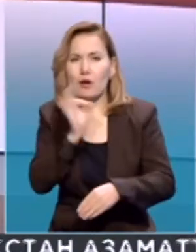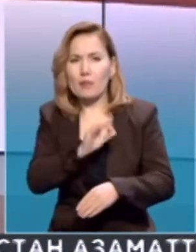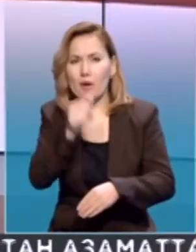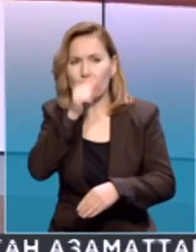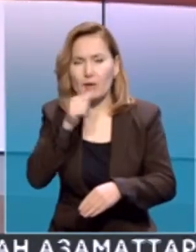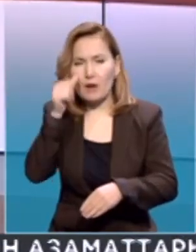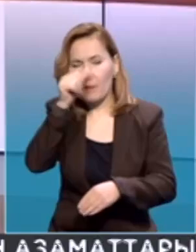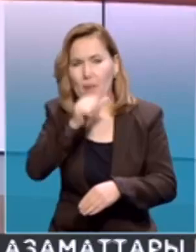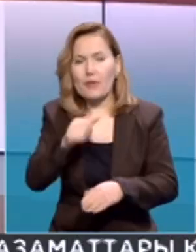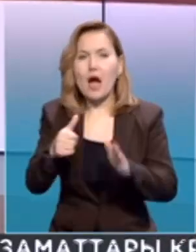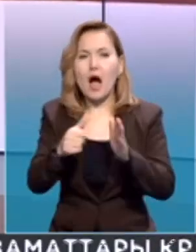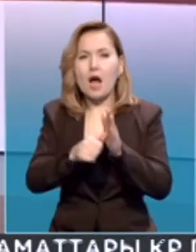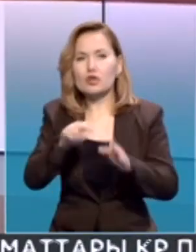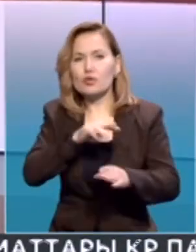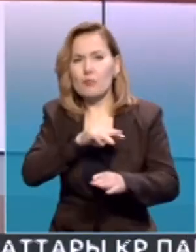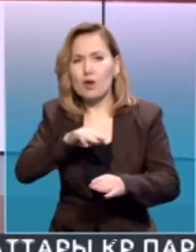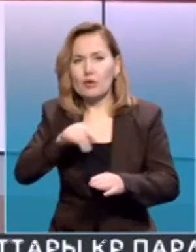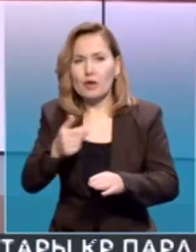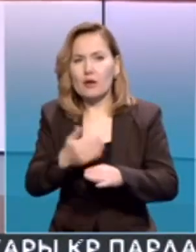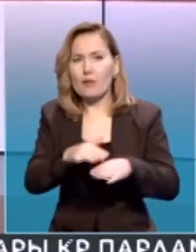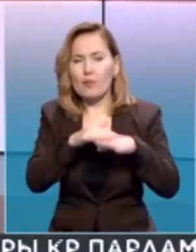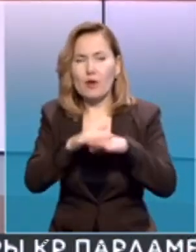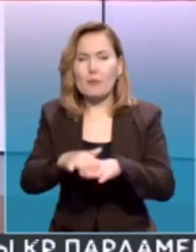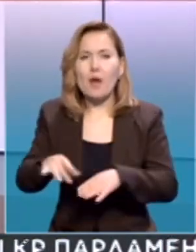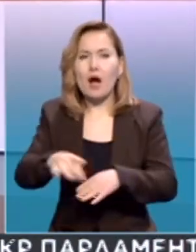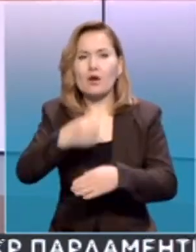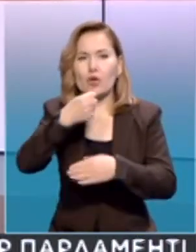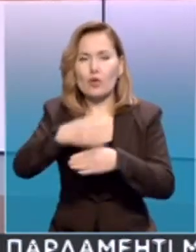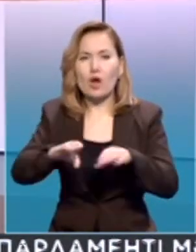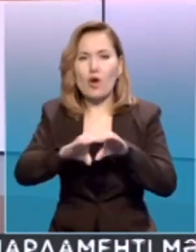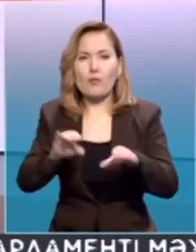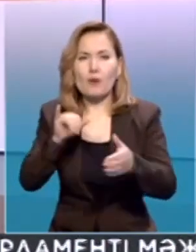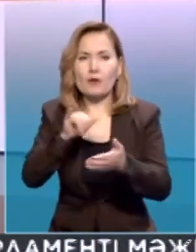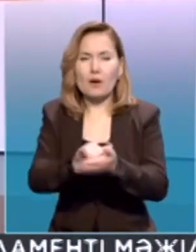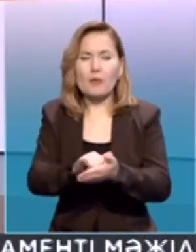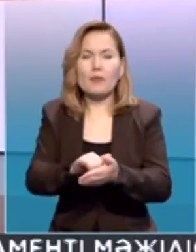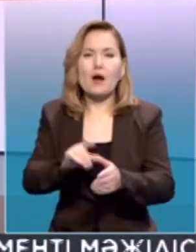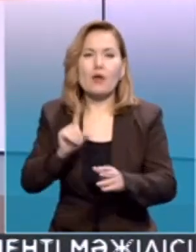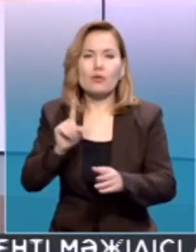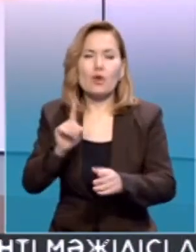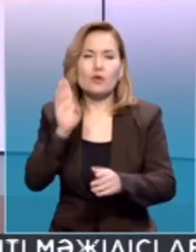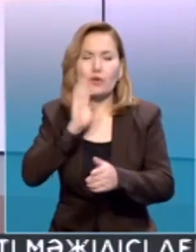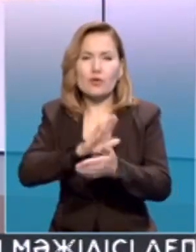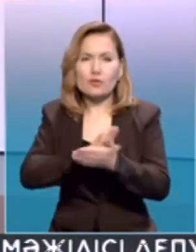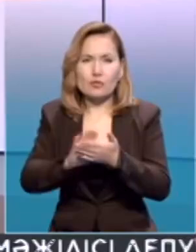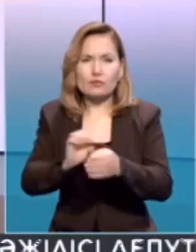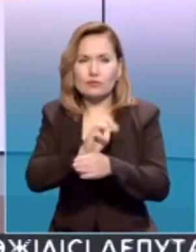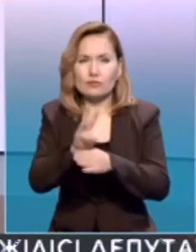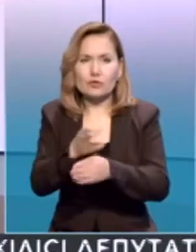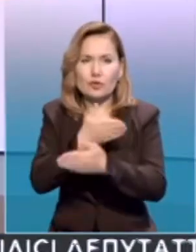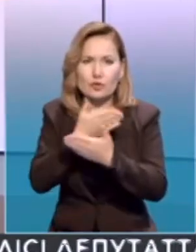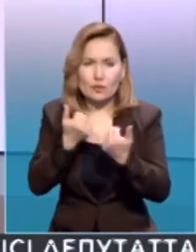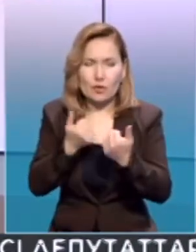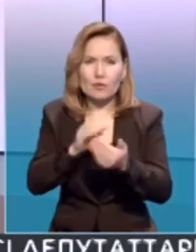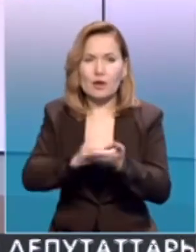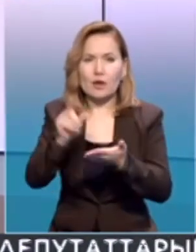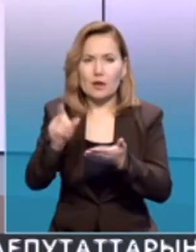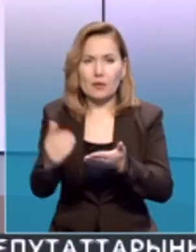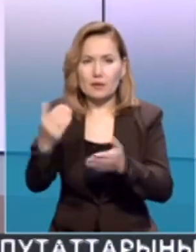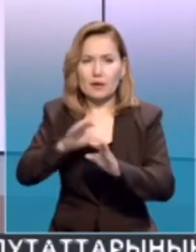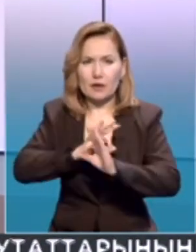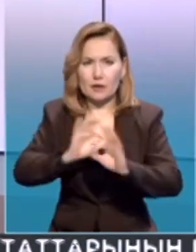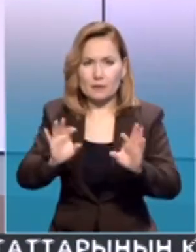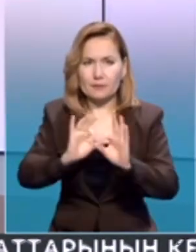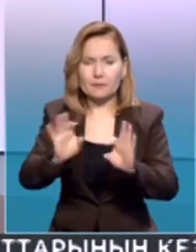қазынадан 600 миллион теңге бөлініп, аудан орталығынан құбыр тартылды. Бірақ таза суға қарық болған ешкім жоқ. Әріптесім Эльмира